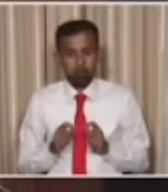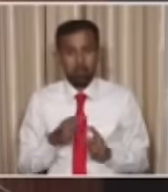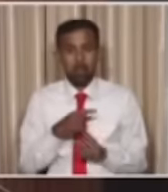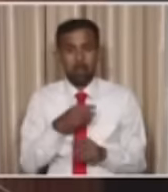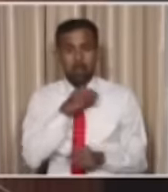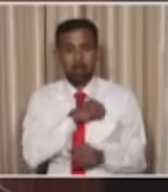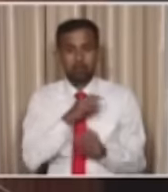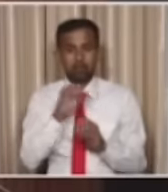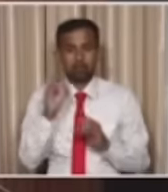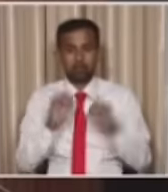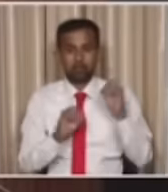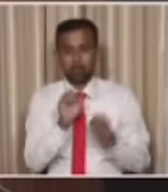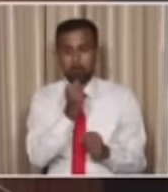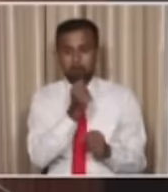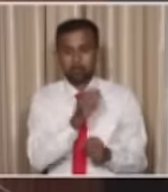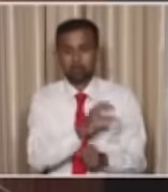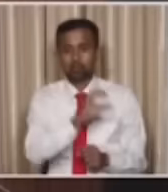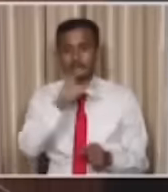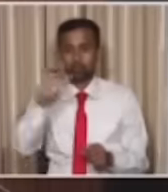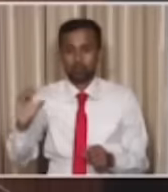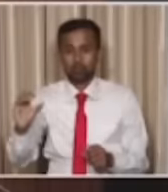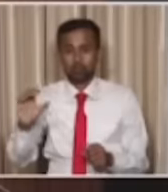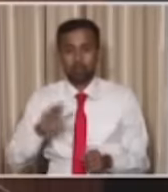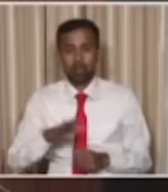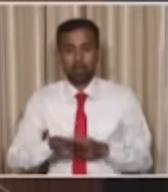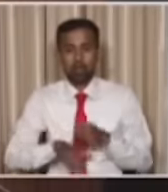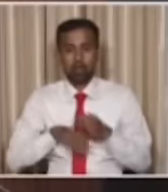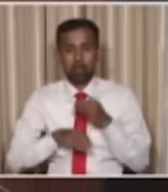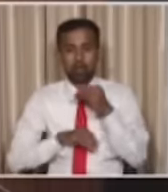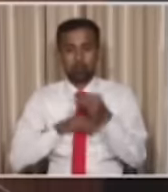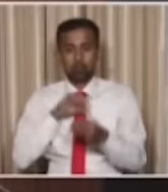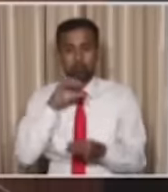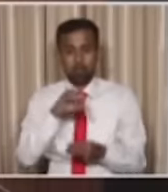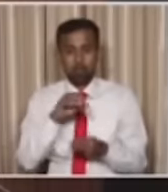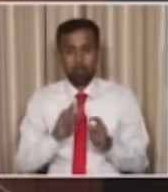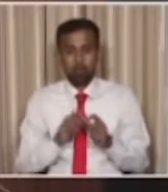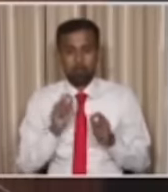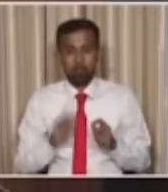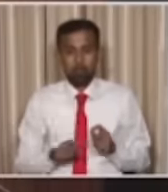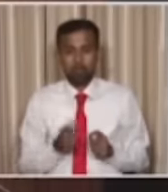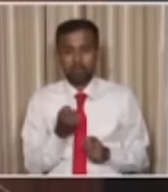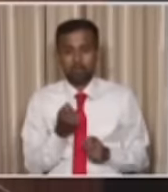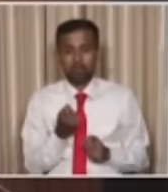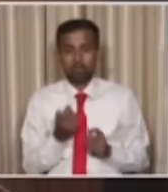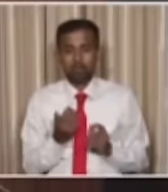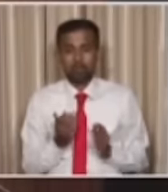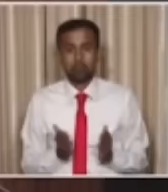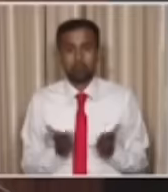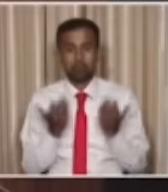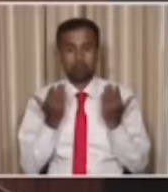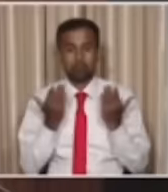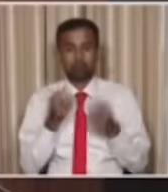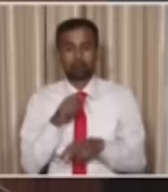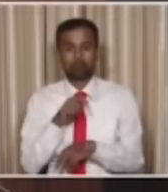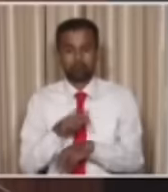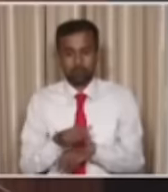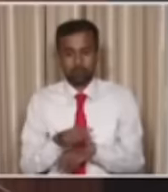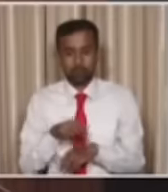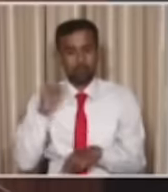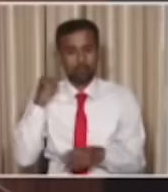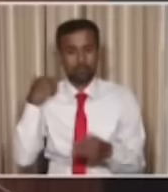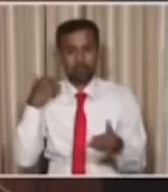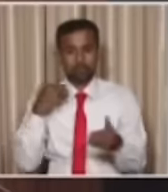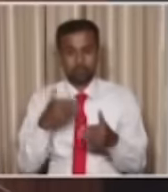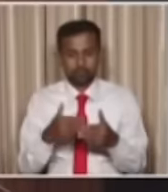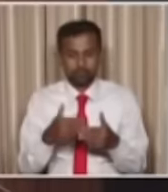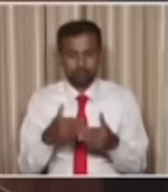ලාභයෙන් 50% ලබා දෙන්න කටයුතු කරා. ඒක තමයි මූලික ප්‍රාග්ධනයක් බවට පත් වෙන ක්‍රිකට් බෝඩ් එකේ සල්ලි උල්පත පටන් ගන්න වෙලාව. එදා මේ දාතුරු